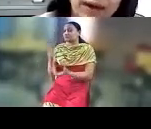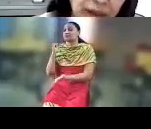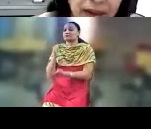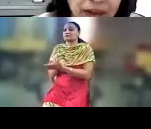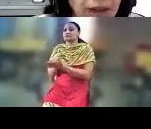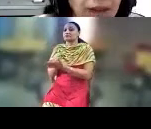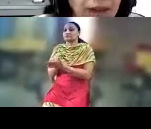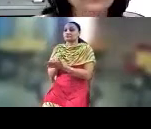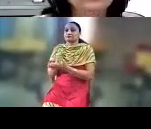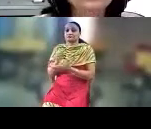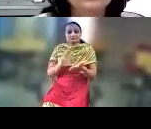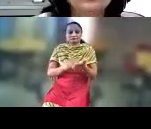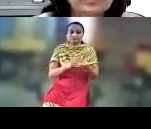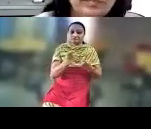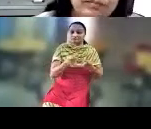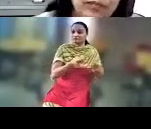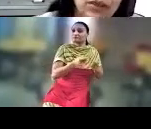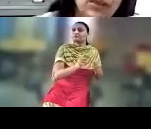बेहतर हैंडल कर सकेगी।